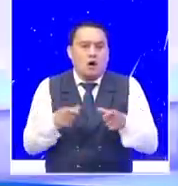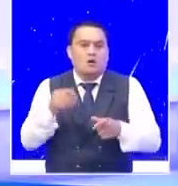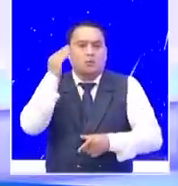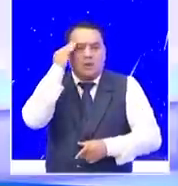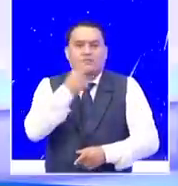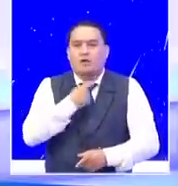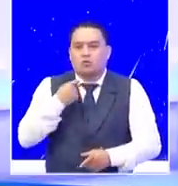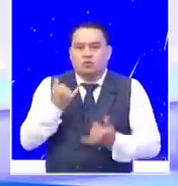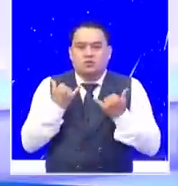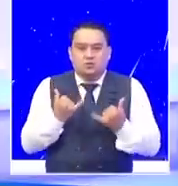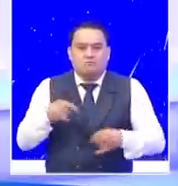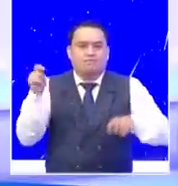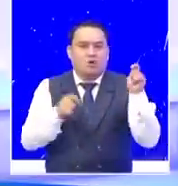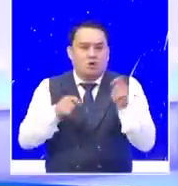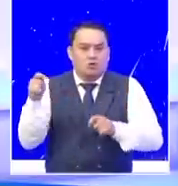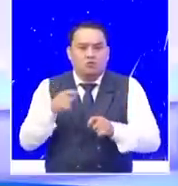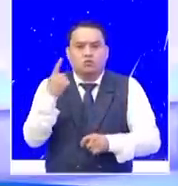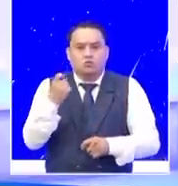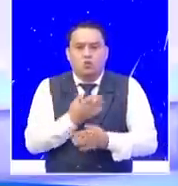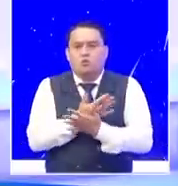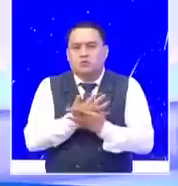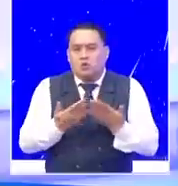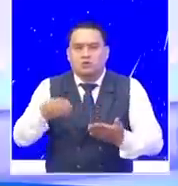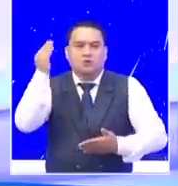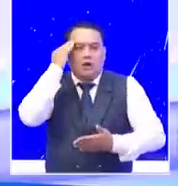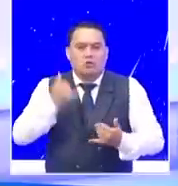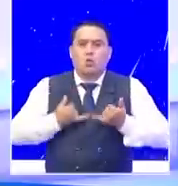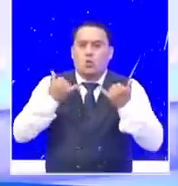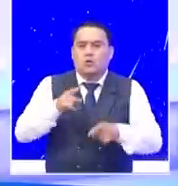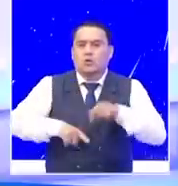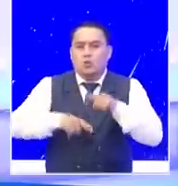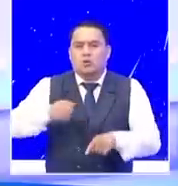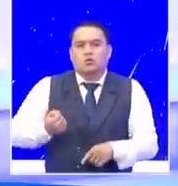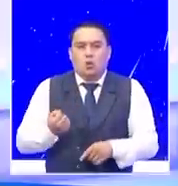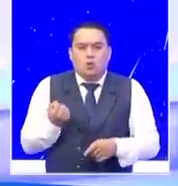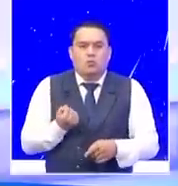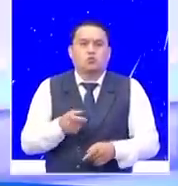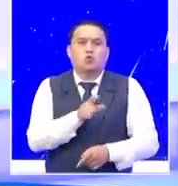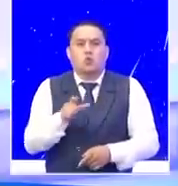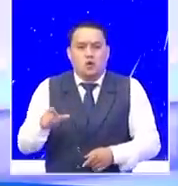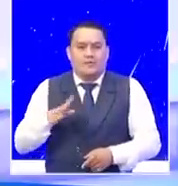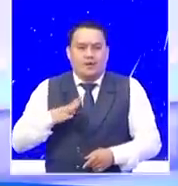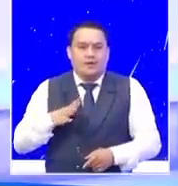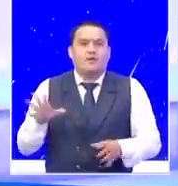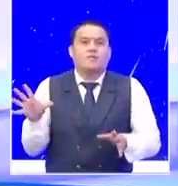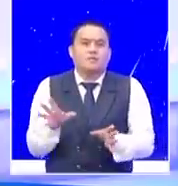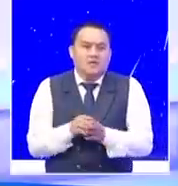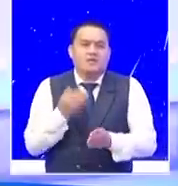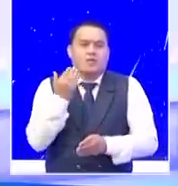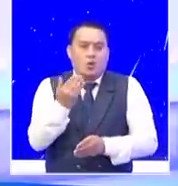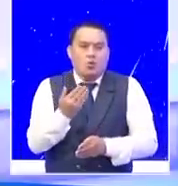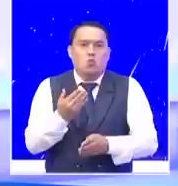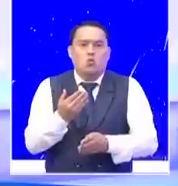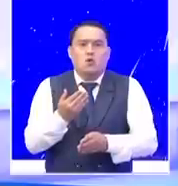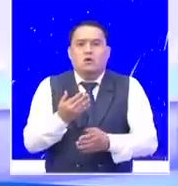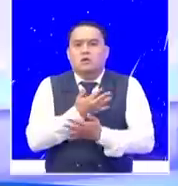в Талдыкурган сегодня съехались сотни почитателей его таланта, близкие, друзья и просто неравнодушные граждане. Вместе с ним